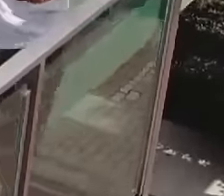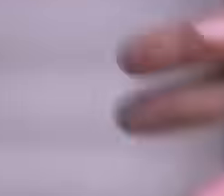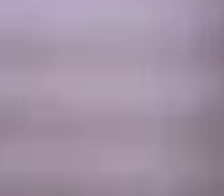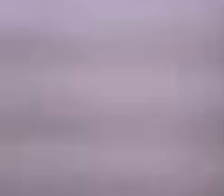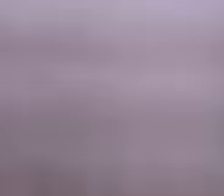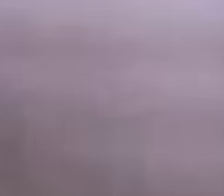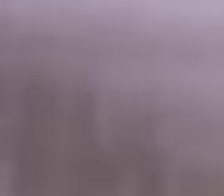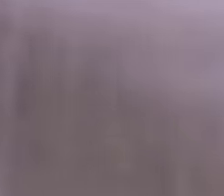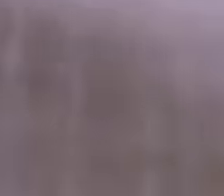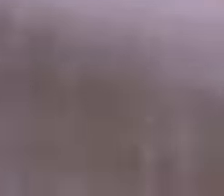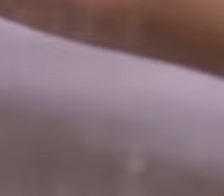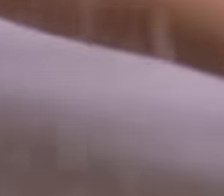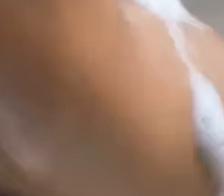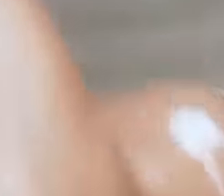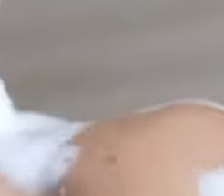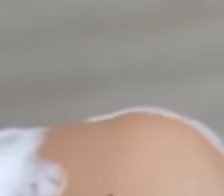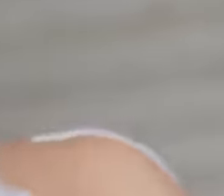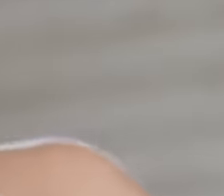siapa